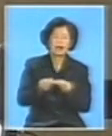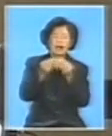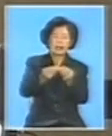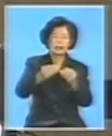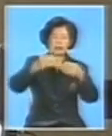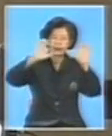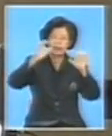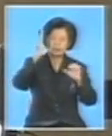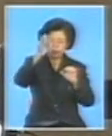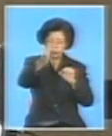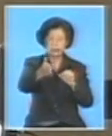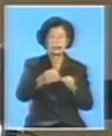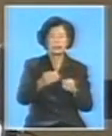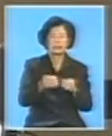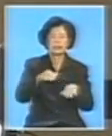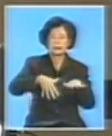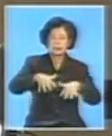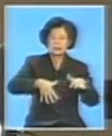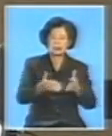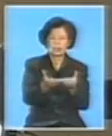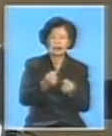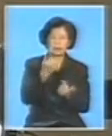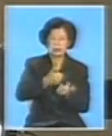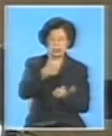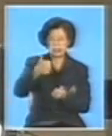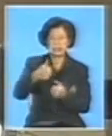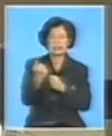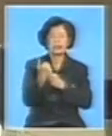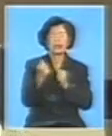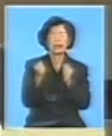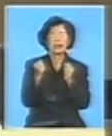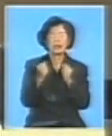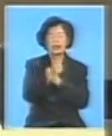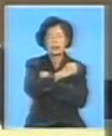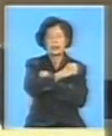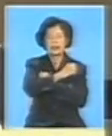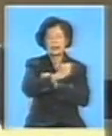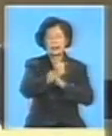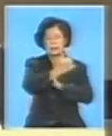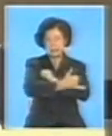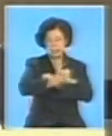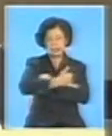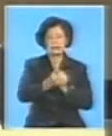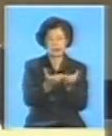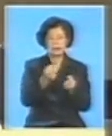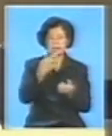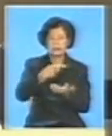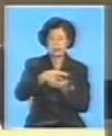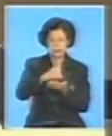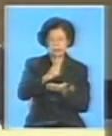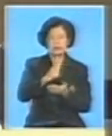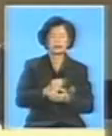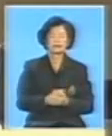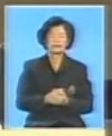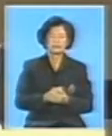ะครับเพื่อให้เกิดผลดีต่อประชาชนและประเทศชาติอย่างรวดเร็วประเด็นสำคัญคือรัฐบาลของเราในขณะนี้นั้นไม่ได้จัดตั้งจ